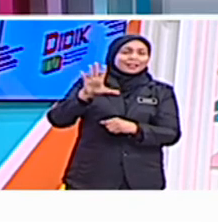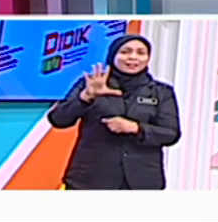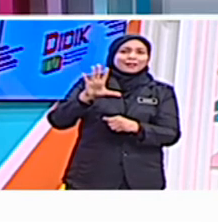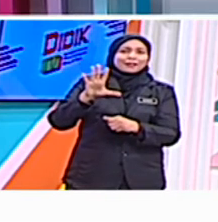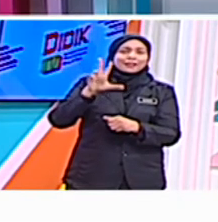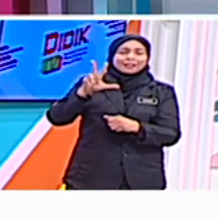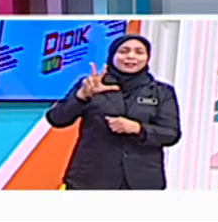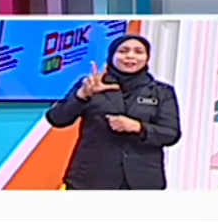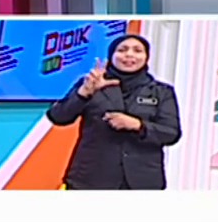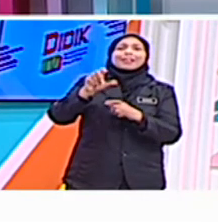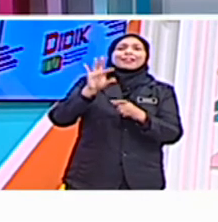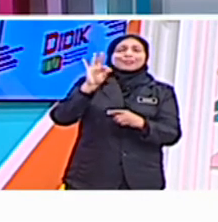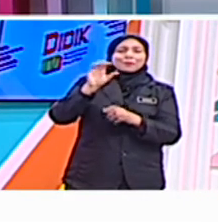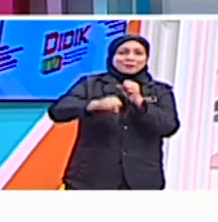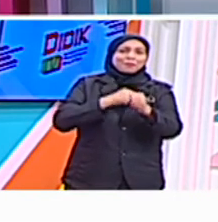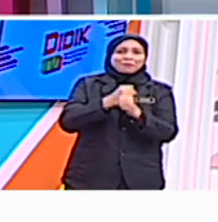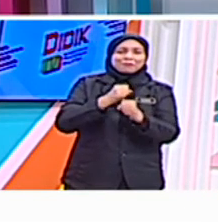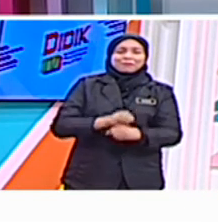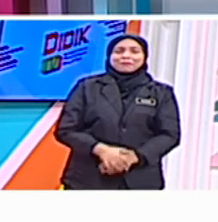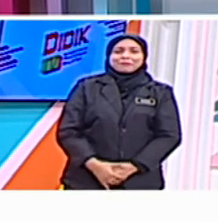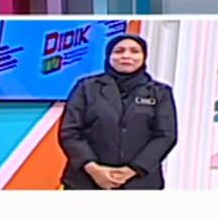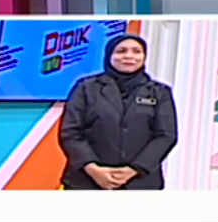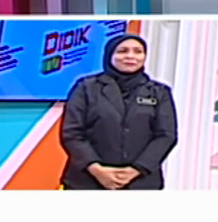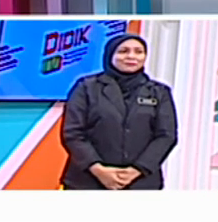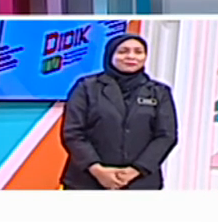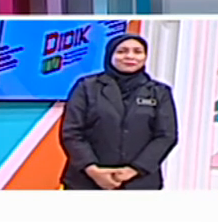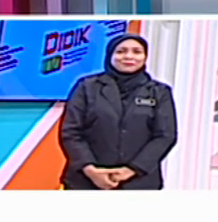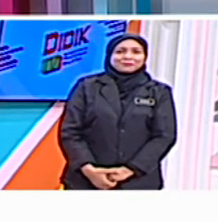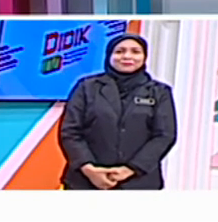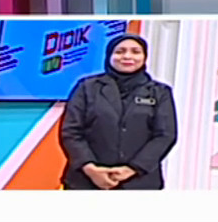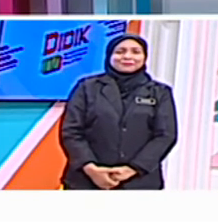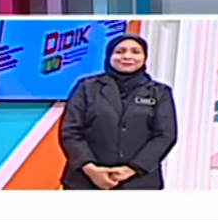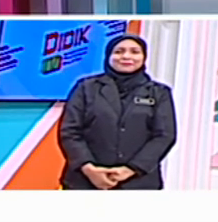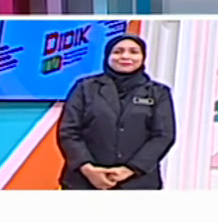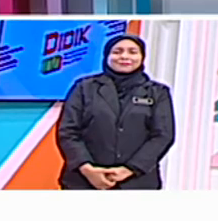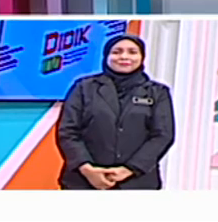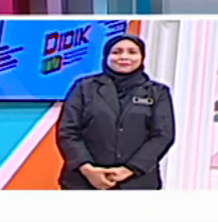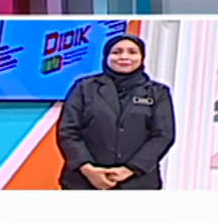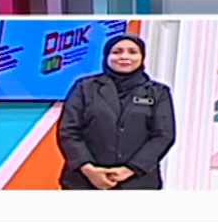9 tahun. Alah, comel. Okey, terima kasih adik. Lagi?